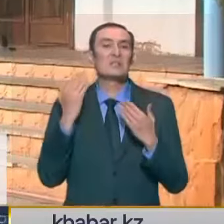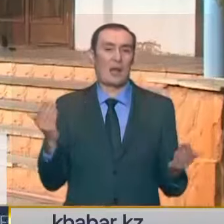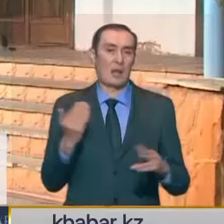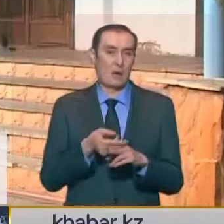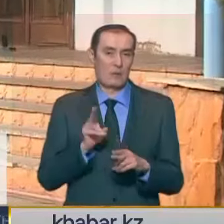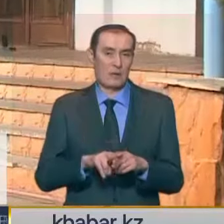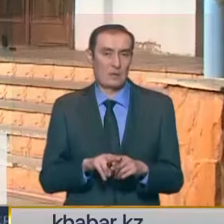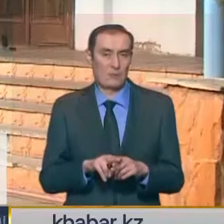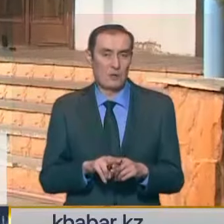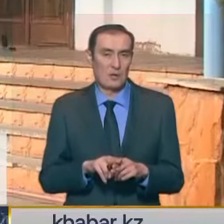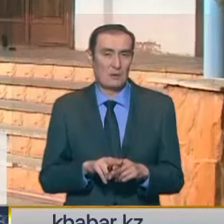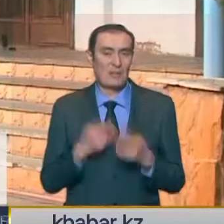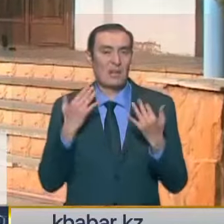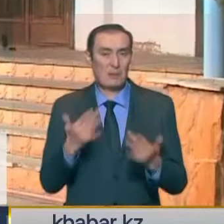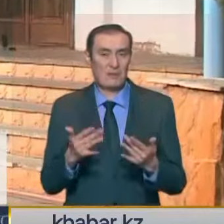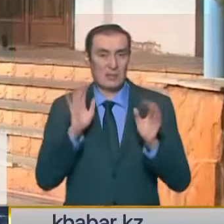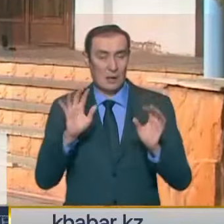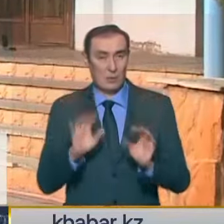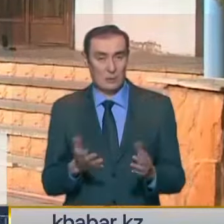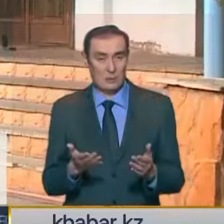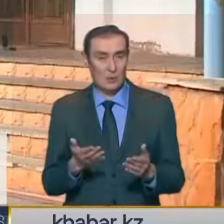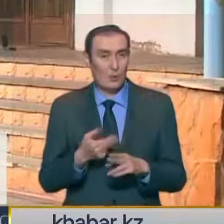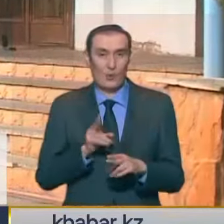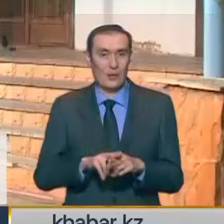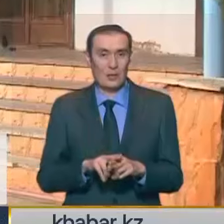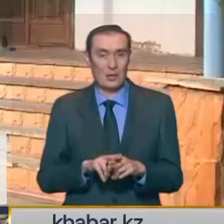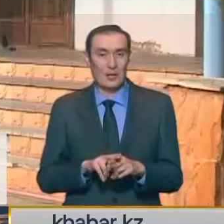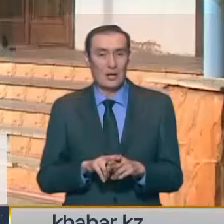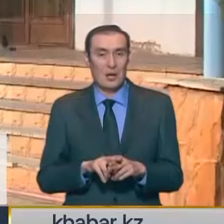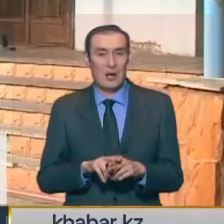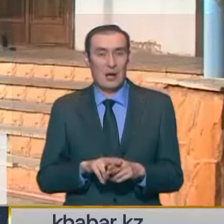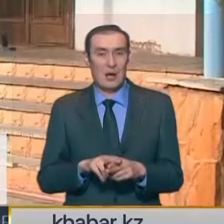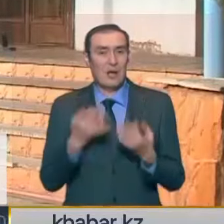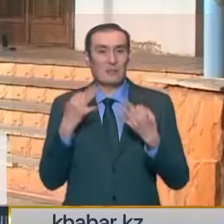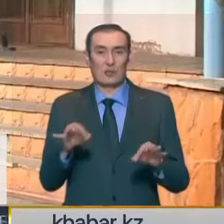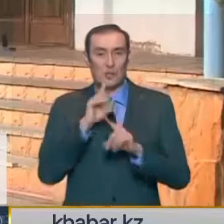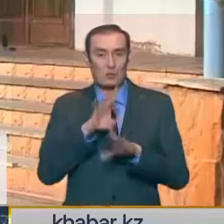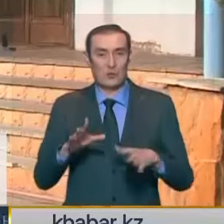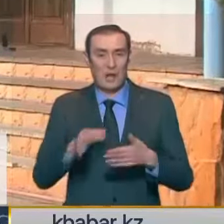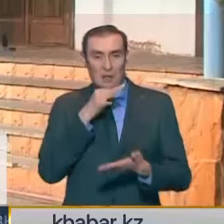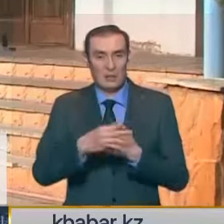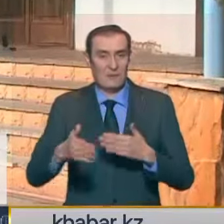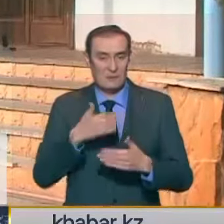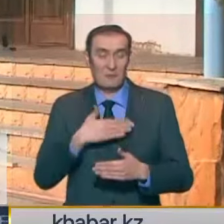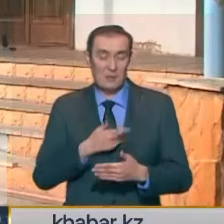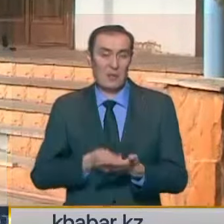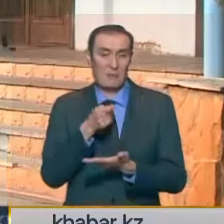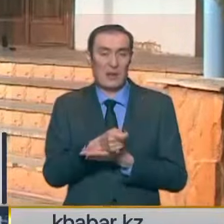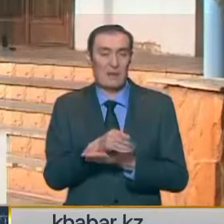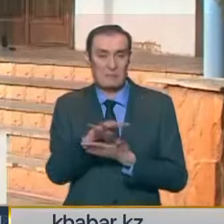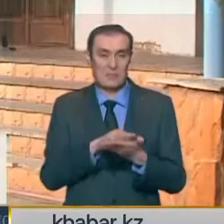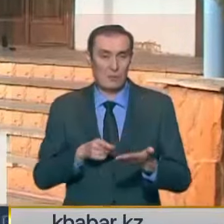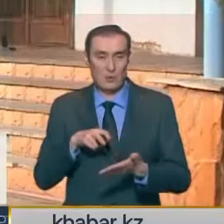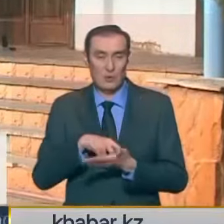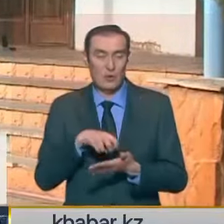этом Об этом требования законодательства но это не освобождает от ответственности Мы в этой части направили соответствующее